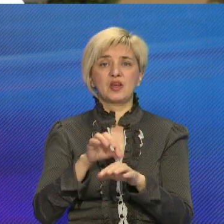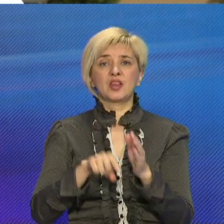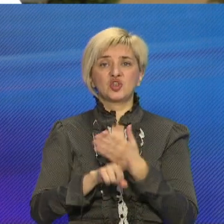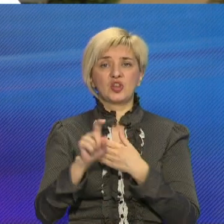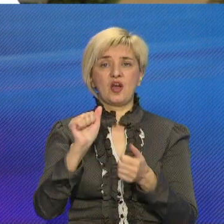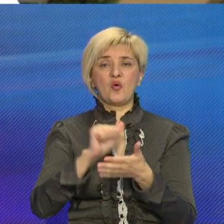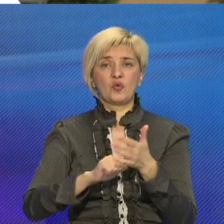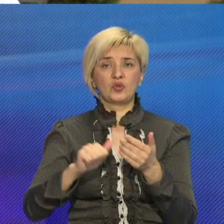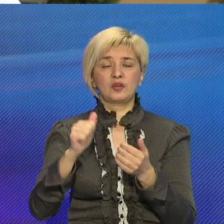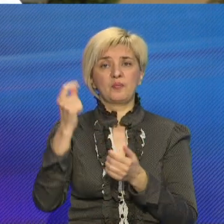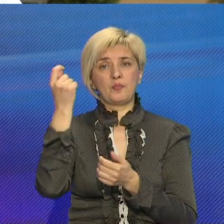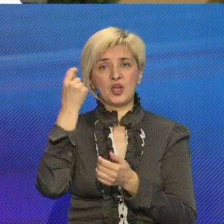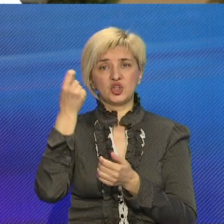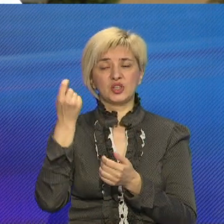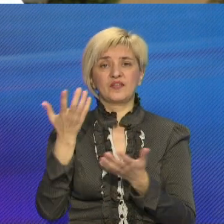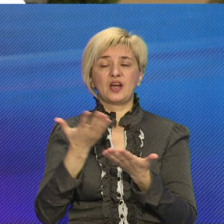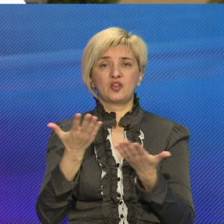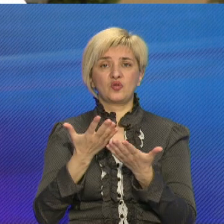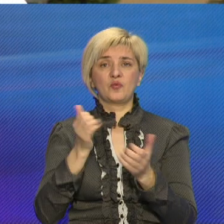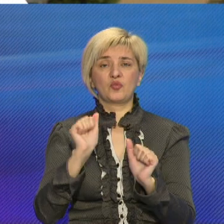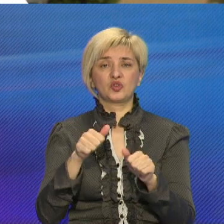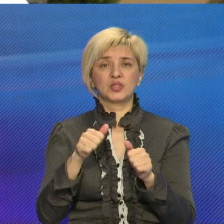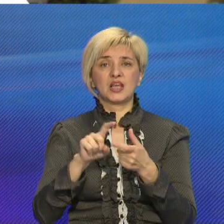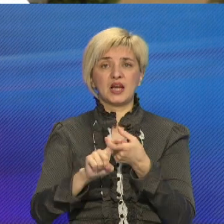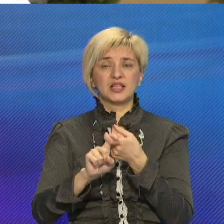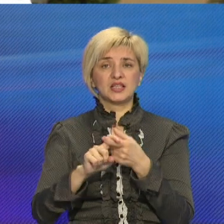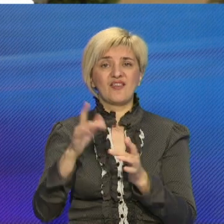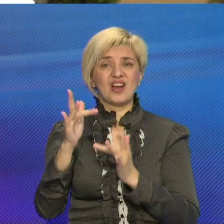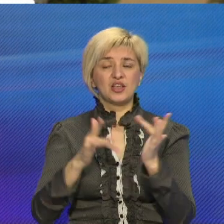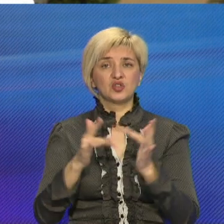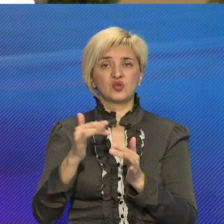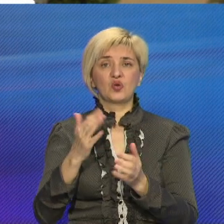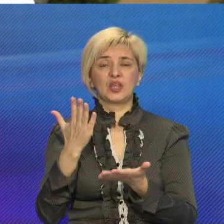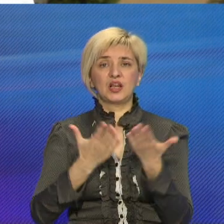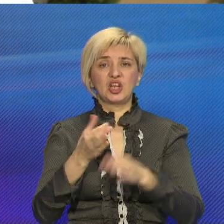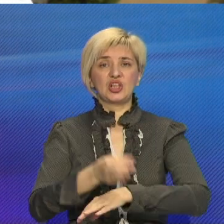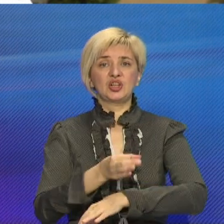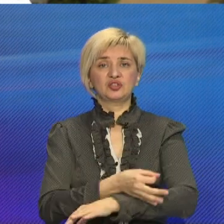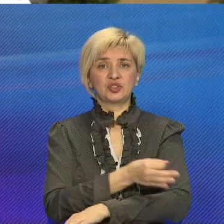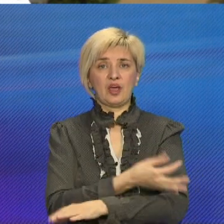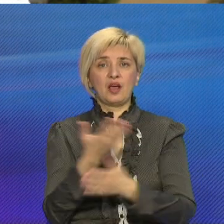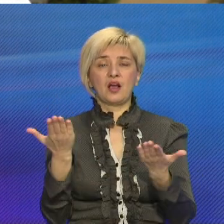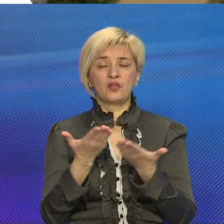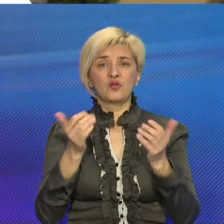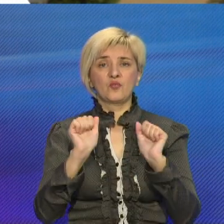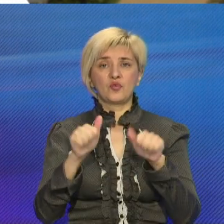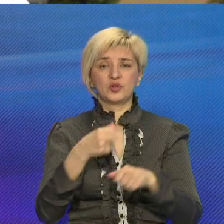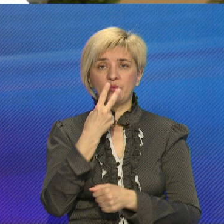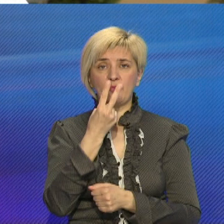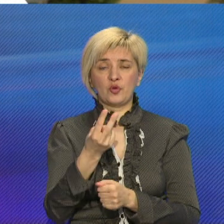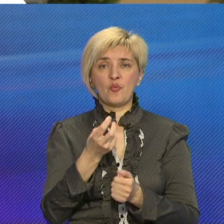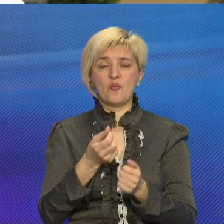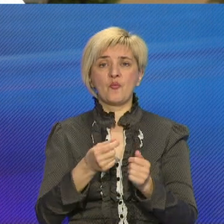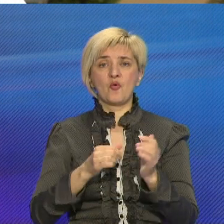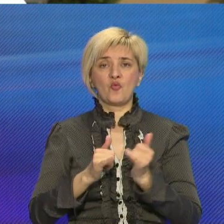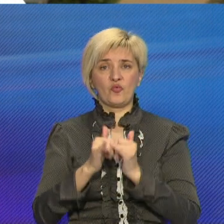может контактировать в лесу с той же лисой, либо той же микроспории, которую мы сейчас можем наблюдать потихоньку